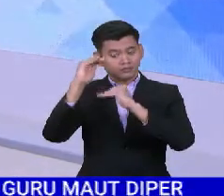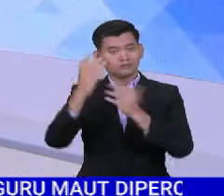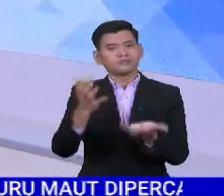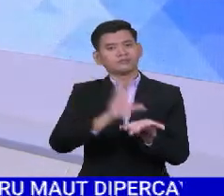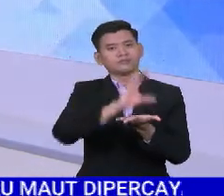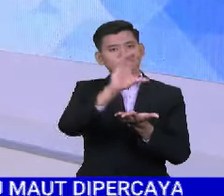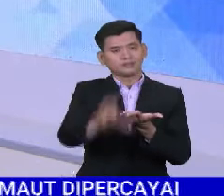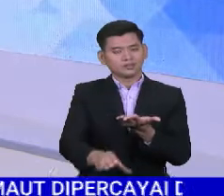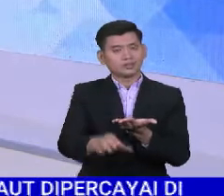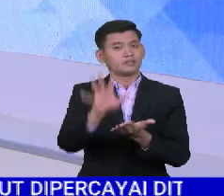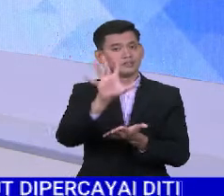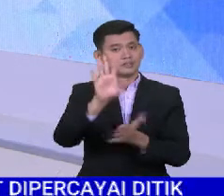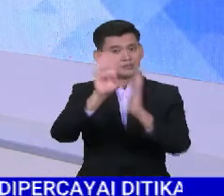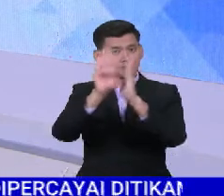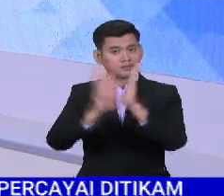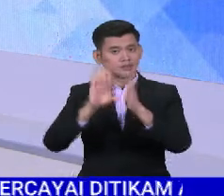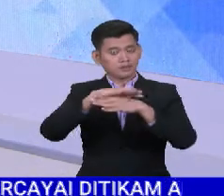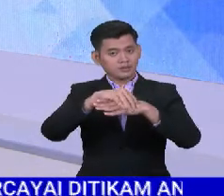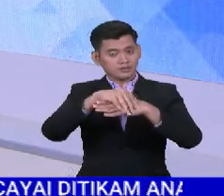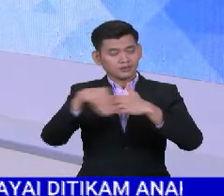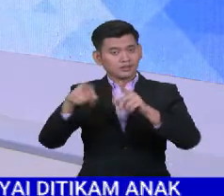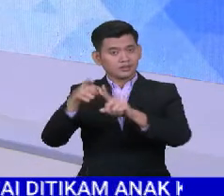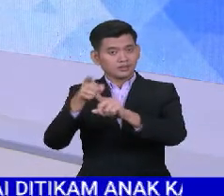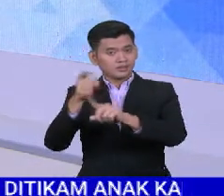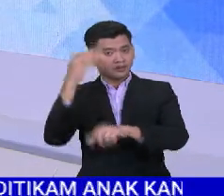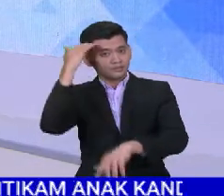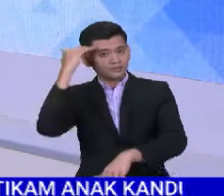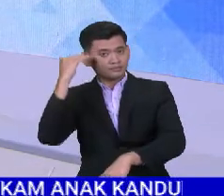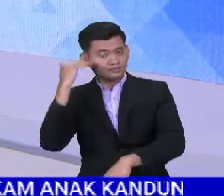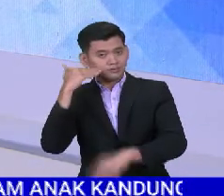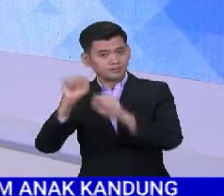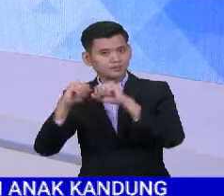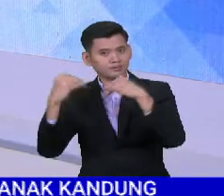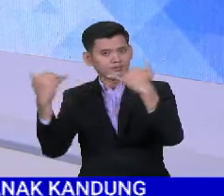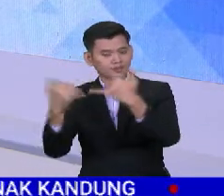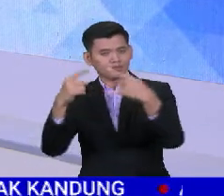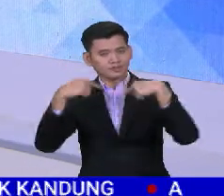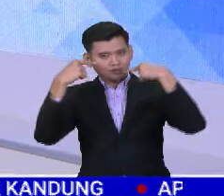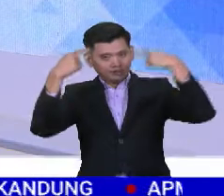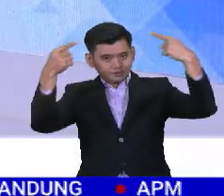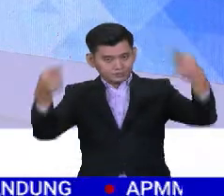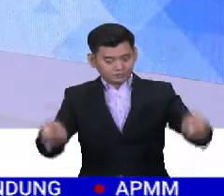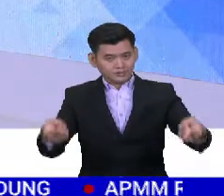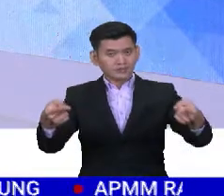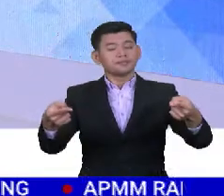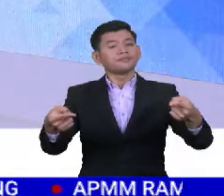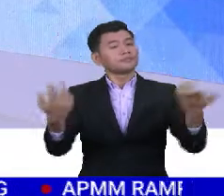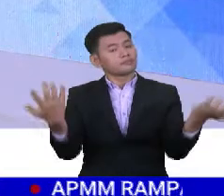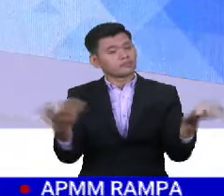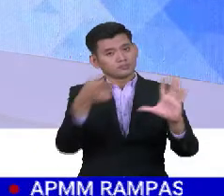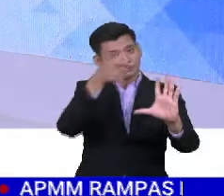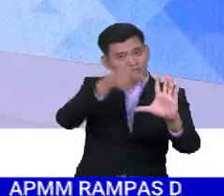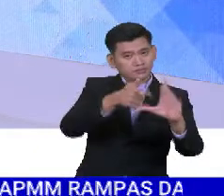5bln windjet daripada Firma terkemuka Korea Selatan laporan terarah kepada firma yang terlibat dalam sektor Petrokimia